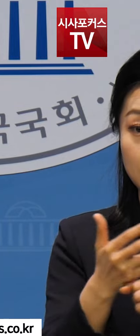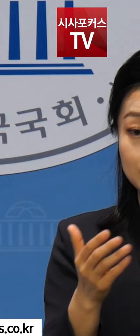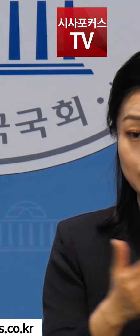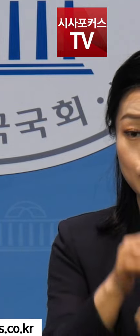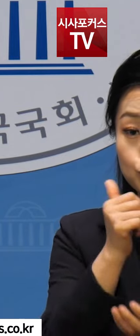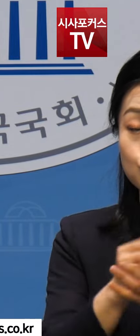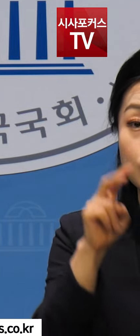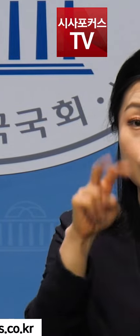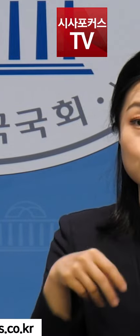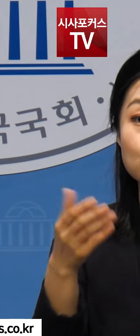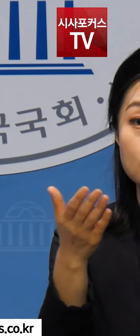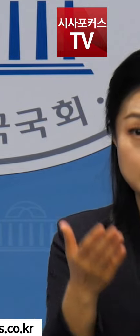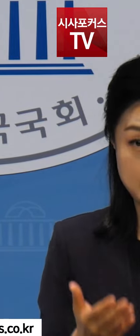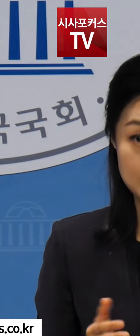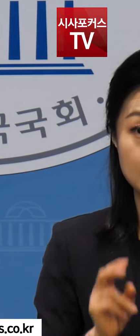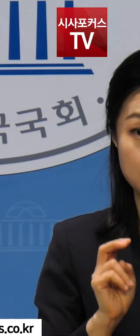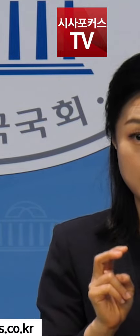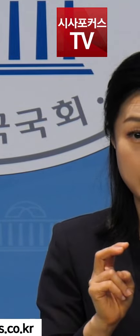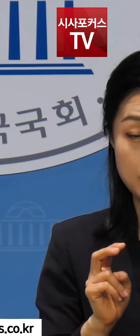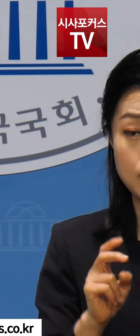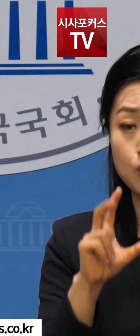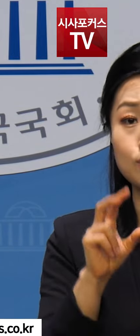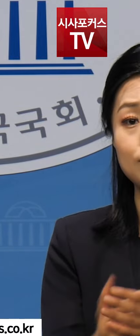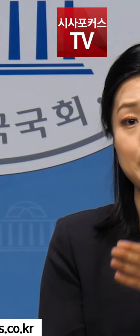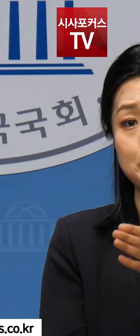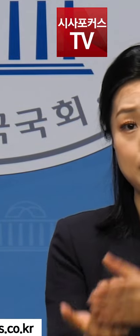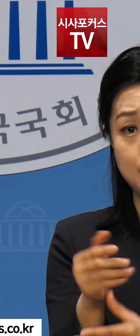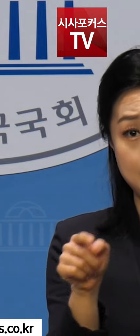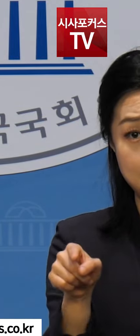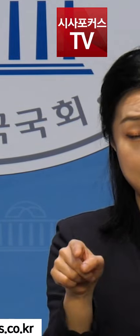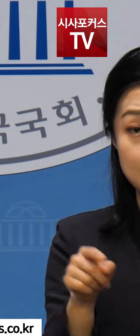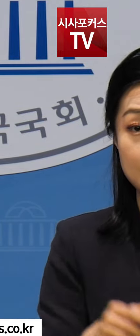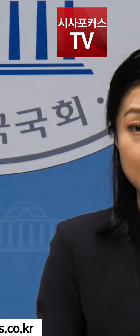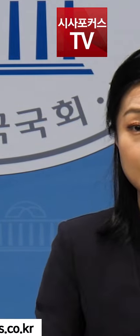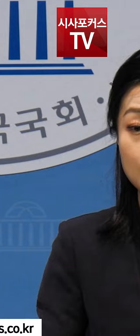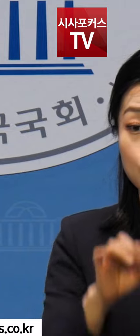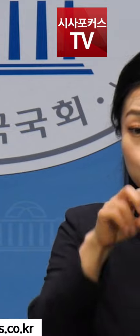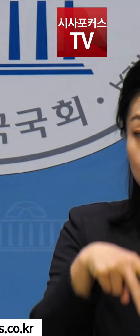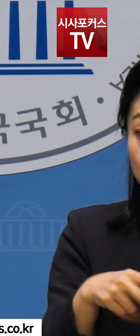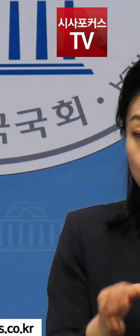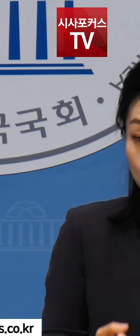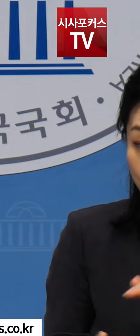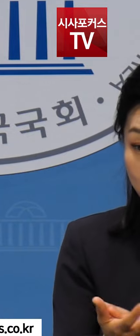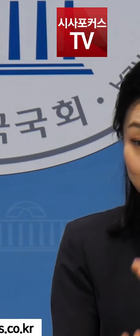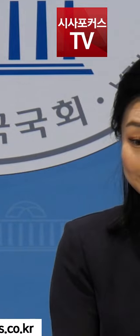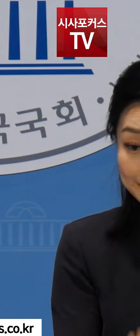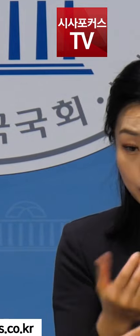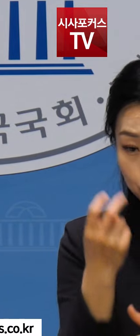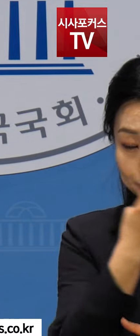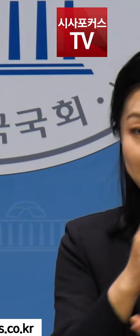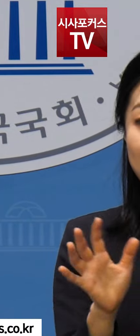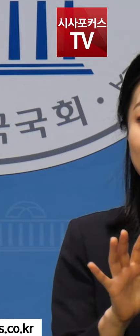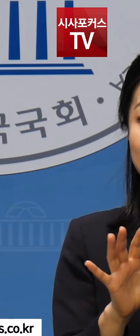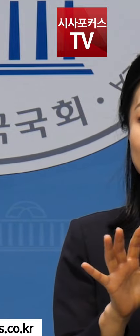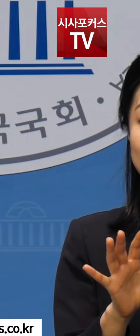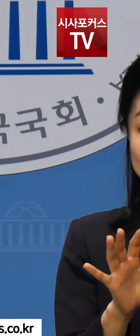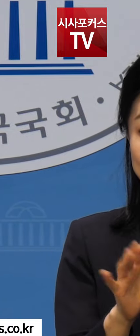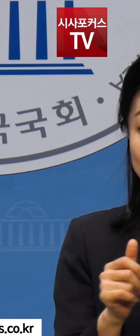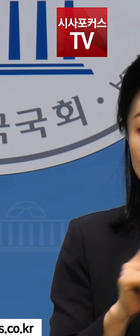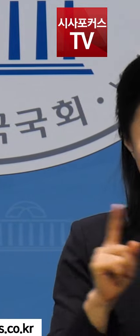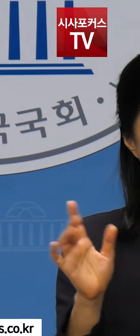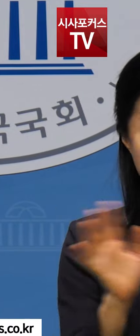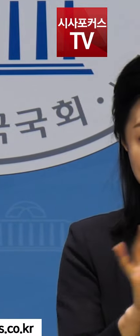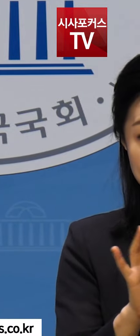상황입니다. 나아가 정치검찰은 범죄의 혐의가 분명한 유동규의 뇌물수수 사건도 수사를 중단하고 기소를